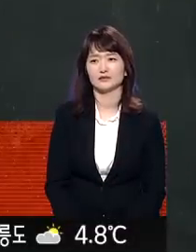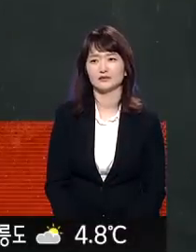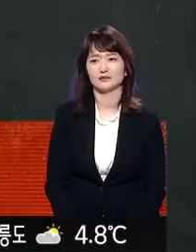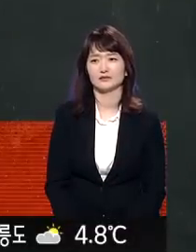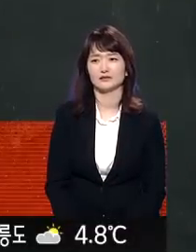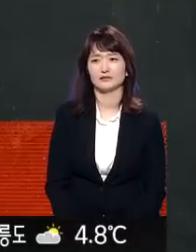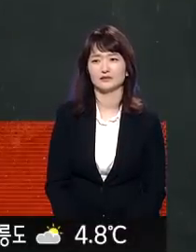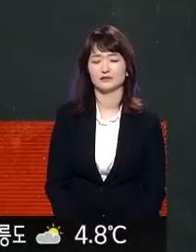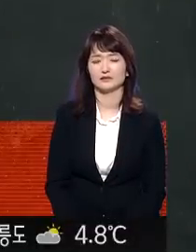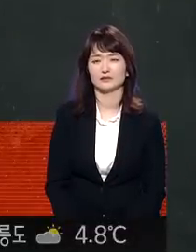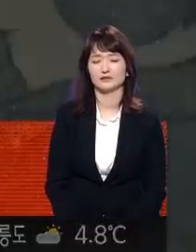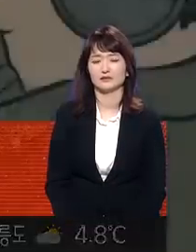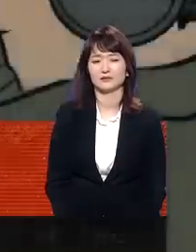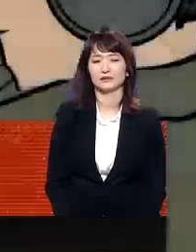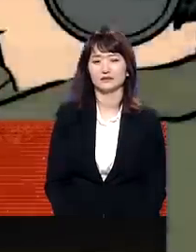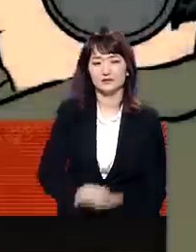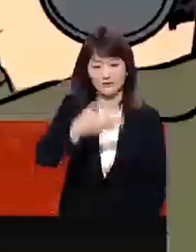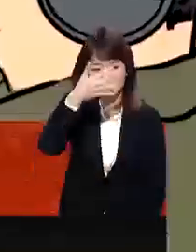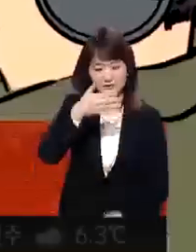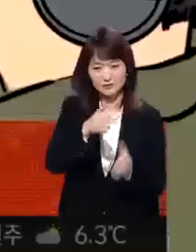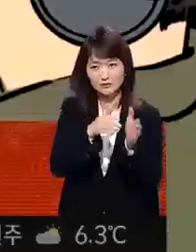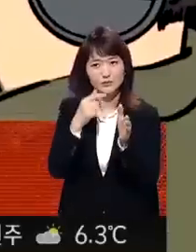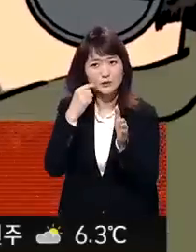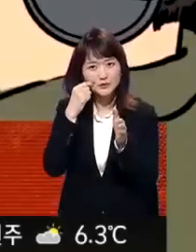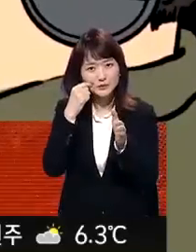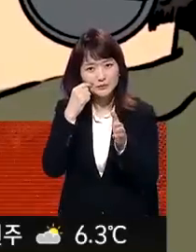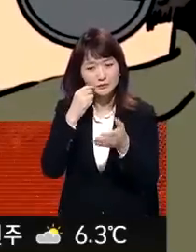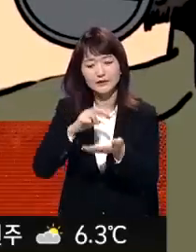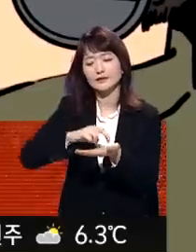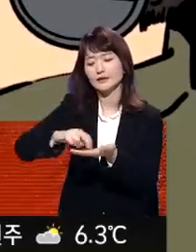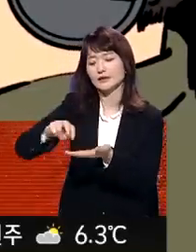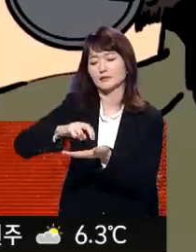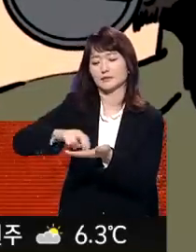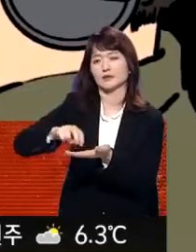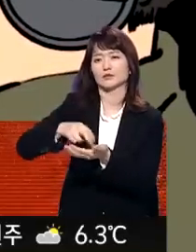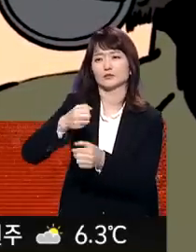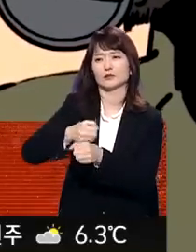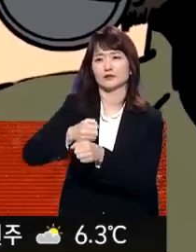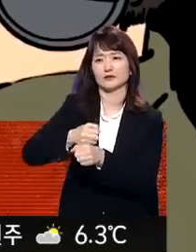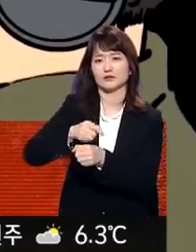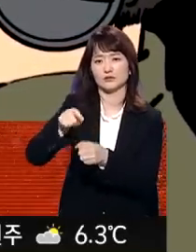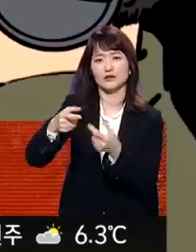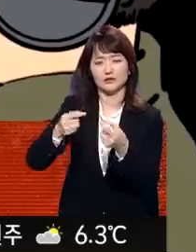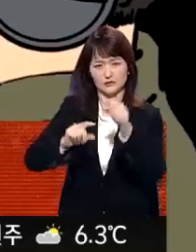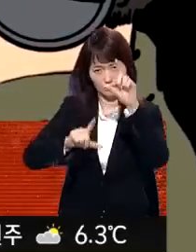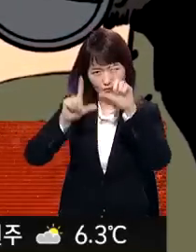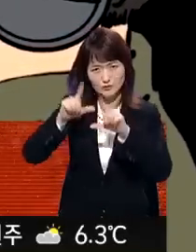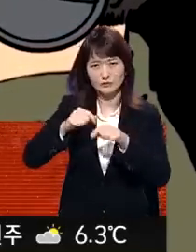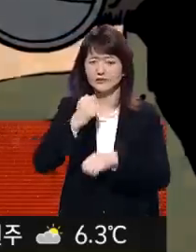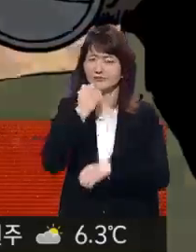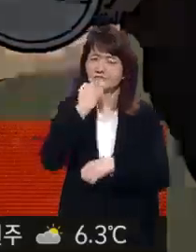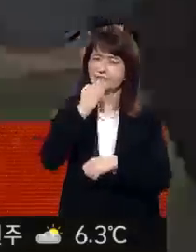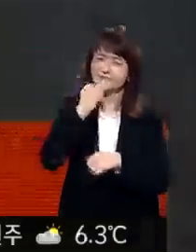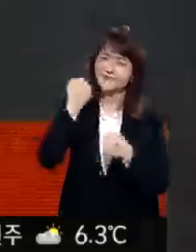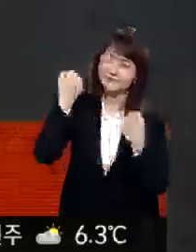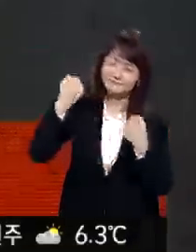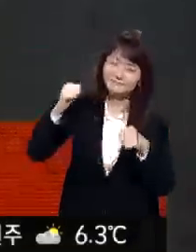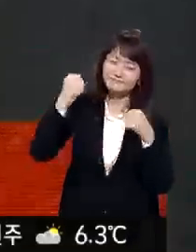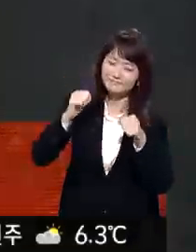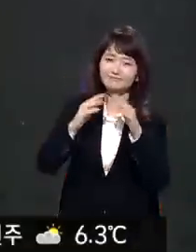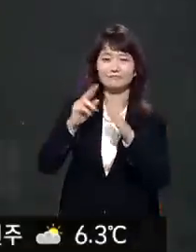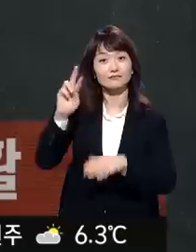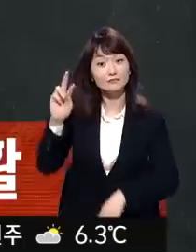구하지 못해서 그려놓은 거예요. 예, 사파로 비슷합니다. 진짜 저랬다는 겁니다. 저렇게 춤추면서 웃기도 하고, 급기야는 집에 다시